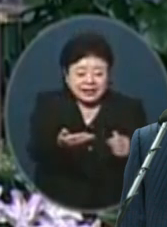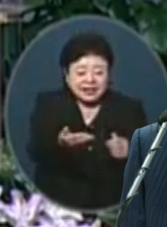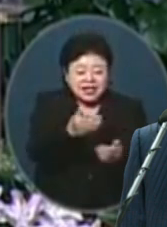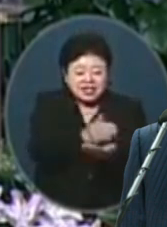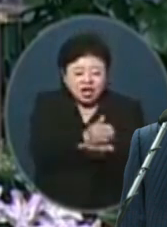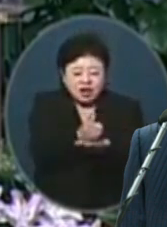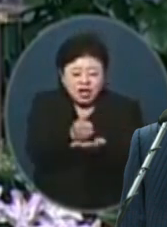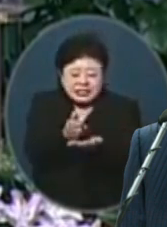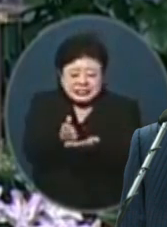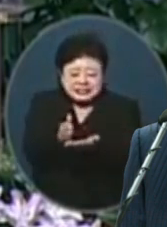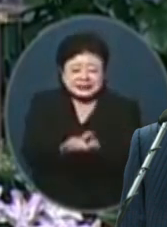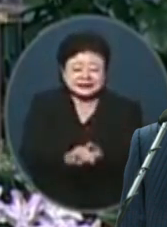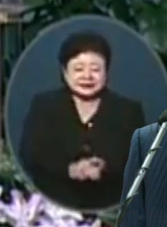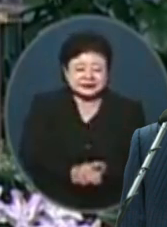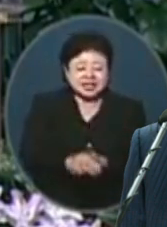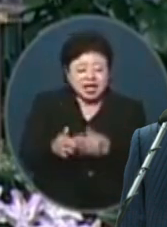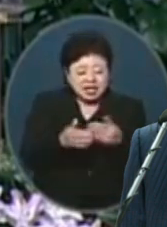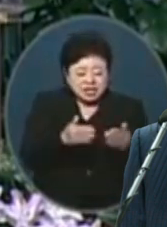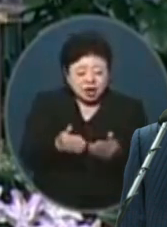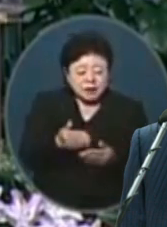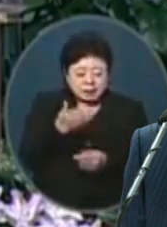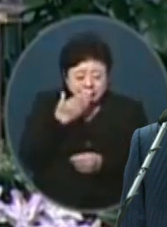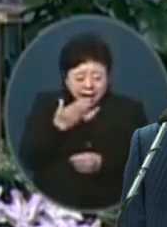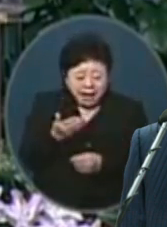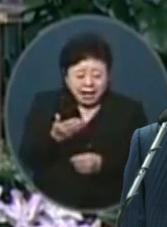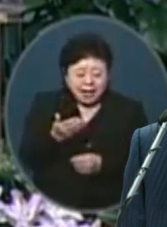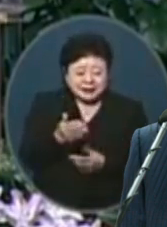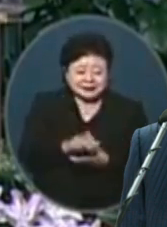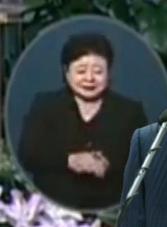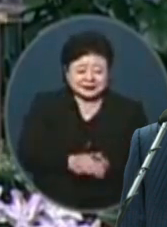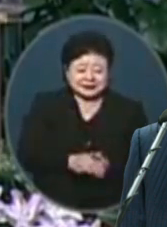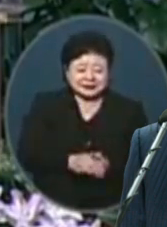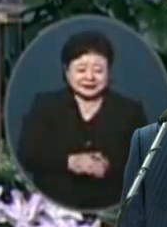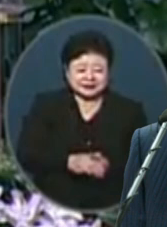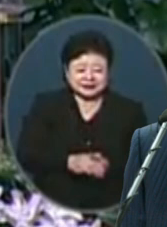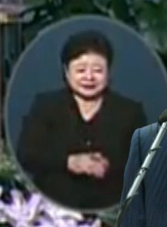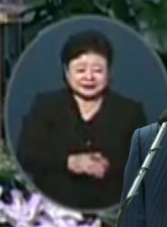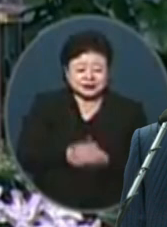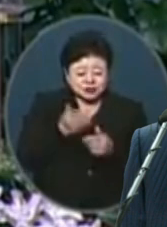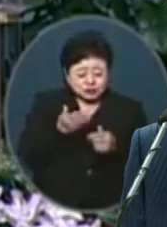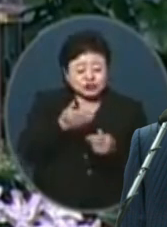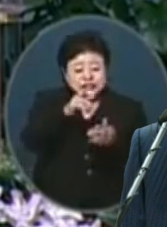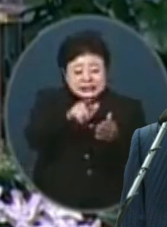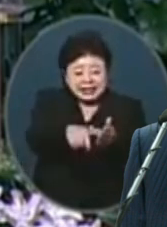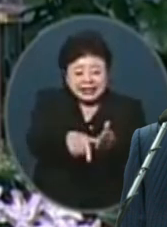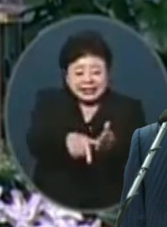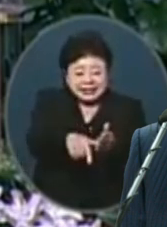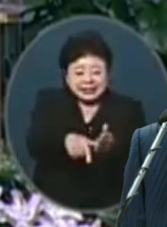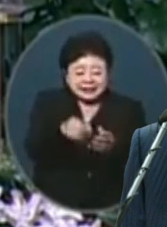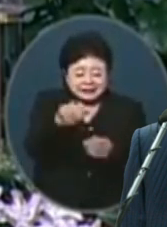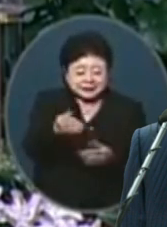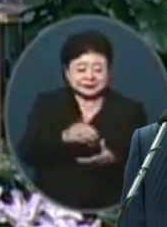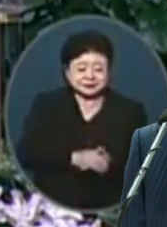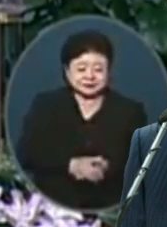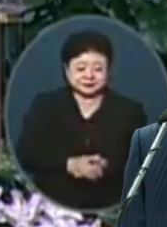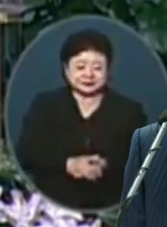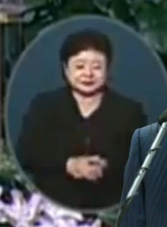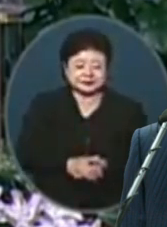여러 가지 체험을 할 수 있는 일들을 주실 때 여러분